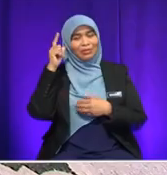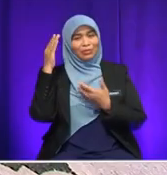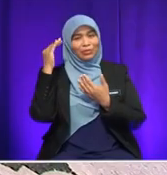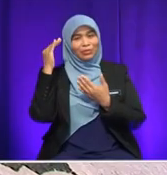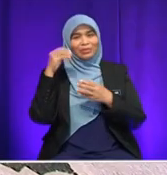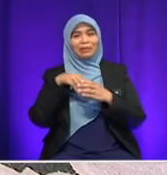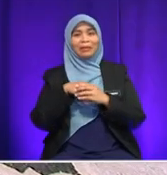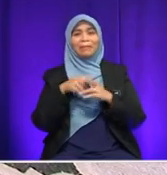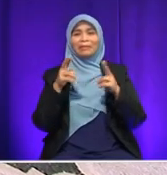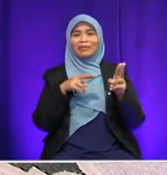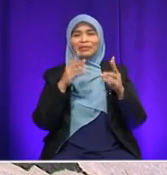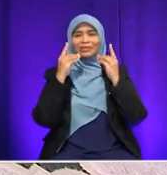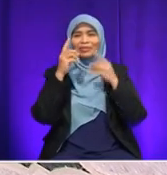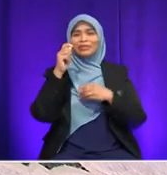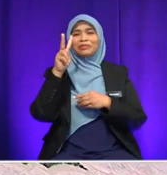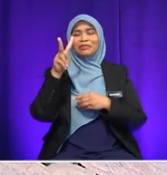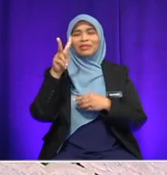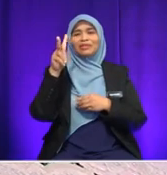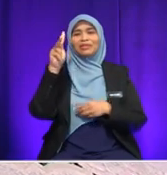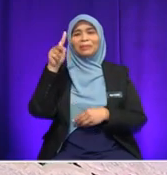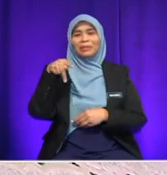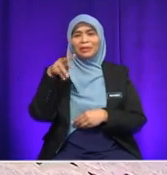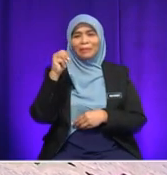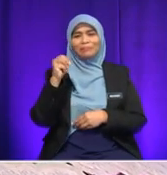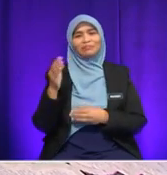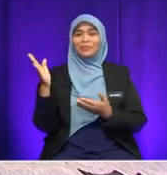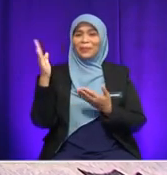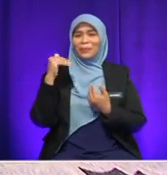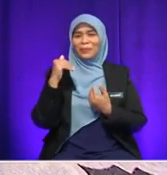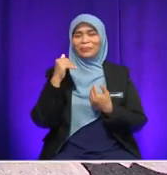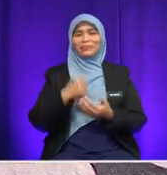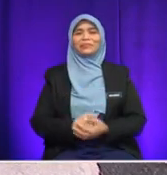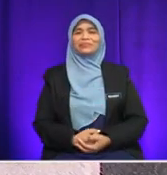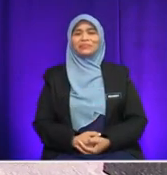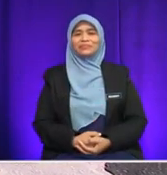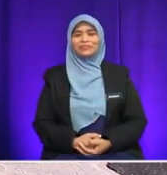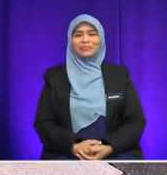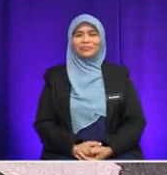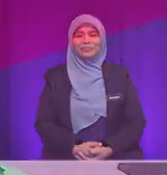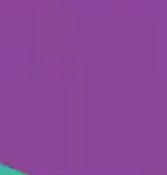Didik TV KPM bersama dengan Cikgu Mai. Let's go!